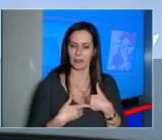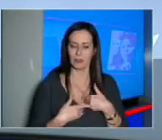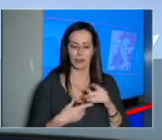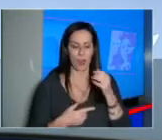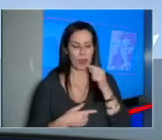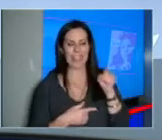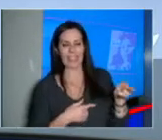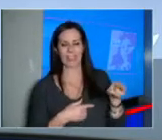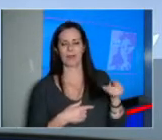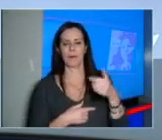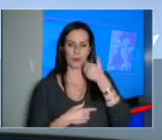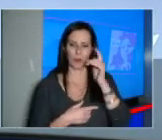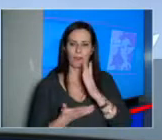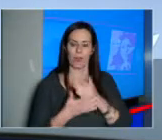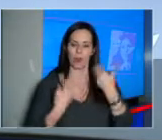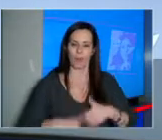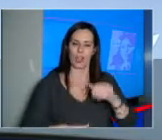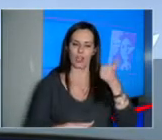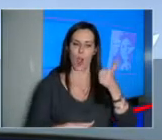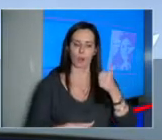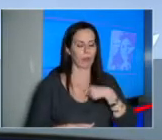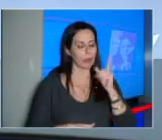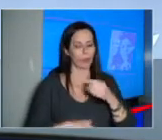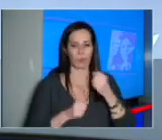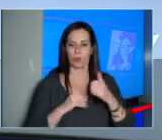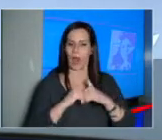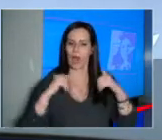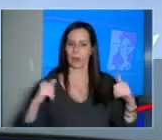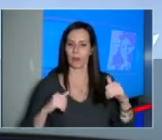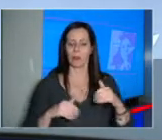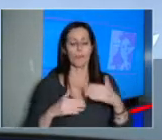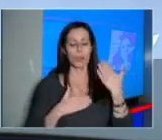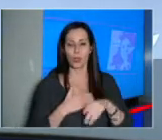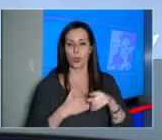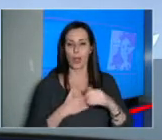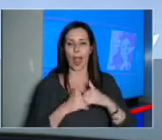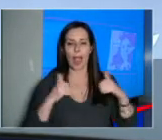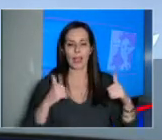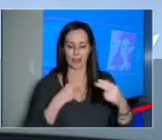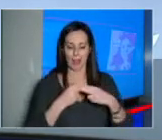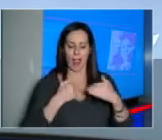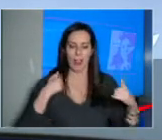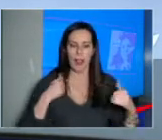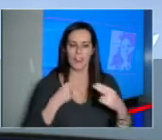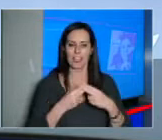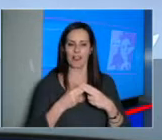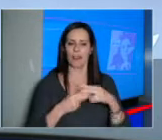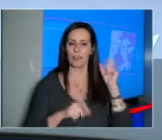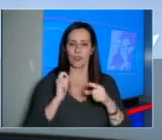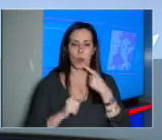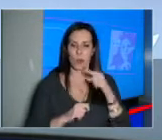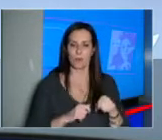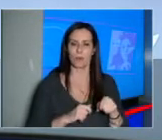כילדה, וכמבוגרת כבר בגוף ראשון. הייתי חייבת להרחיק את עצמי. התוצאה היא הרחקה וקרבה והרחקה וקרבה, ואנשים